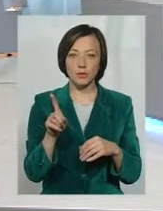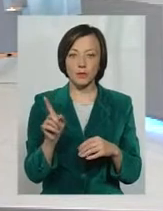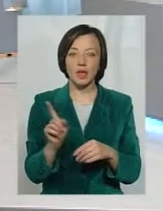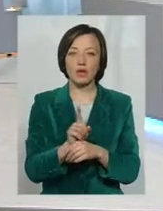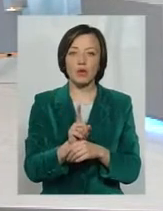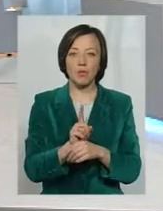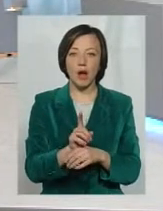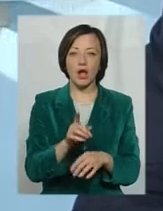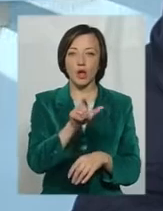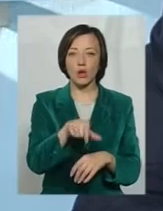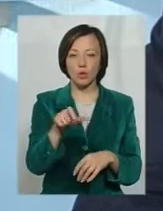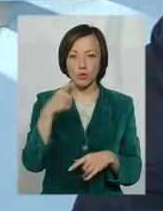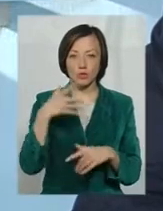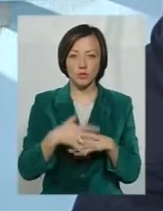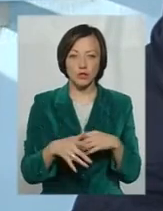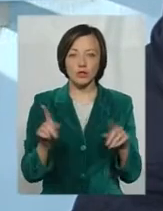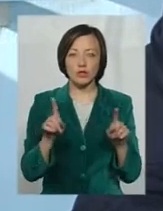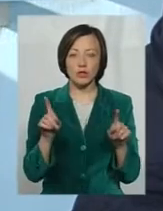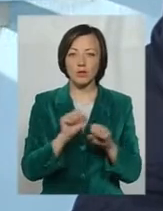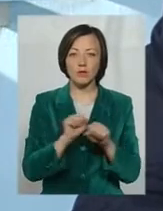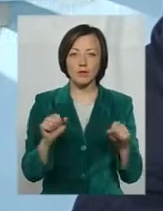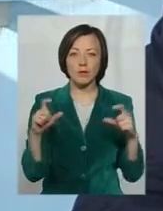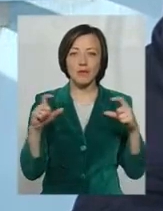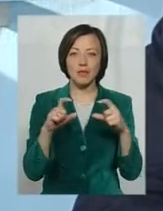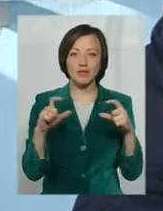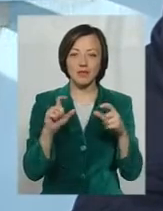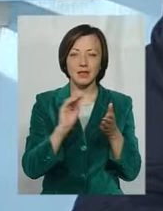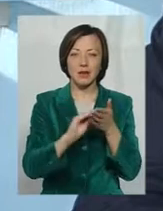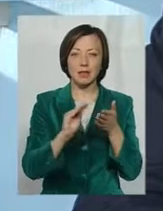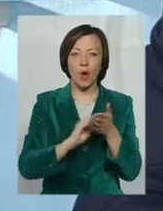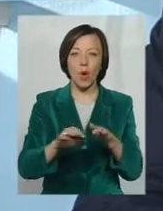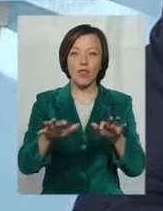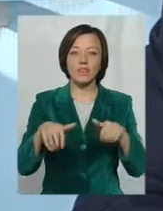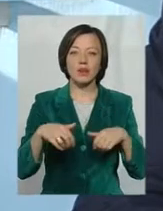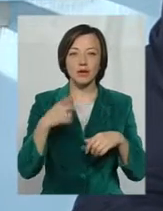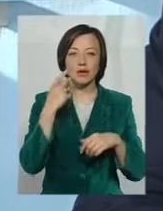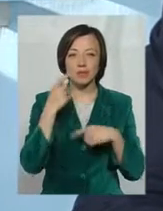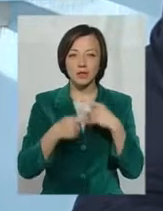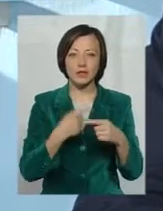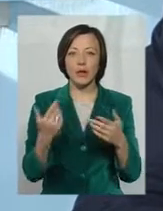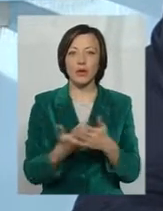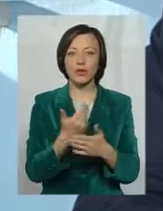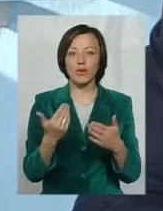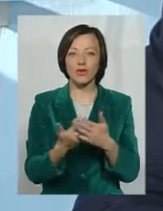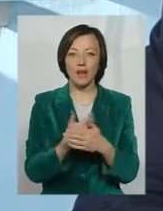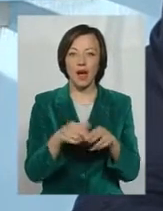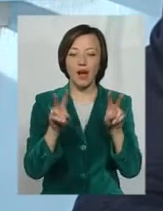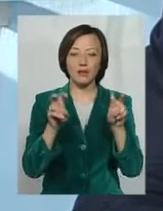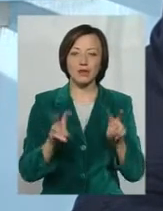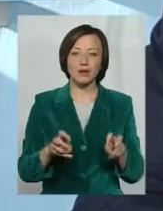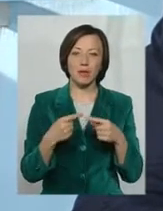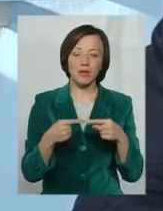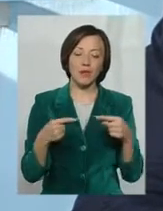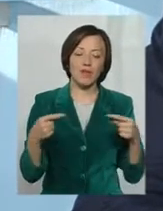нормальні, адекватні люди розуміють, що не можна в магазині з надписом «конфіскат» буде постійно оновлюватись один і той самий асортимент